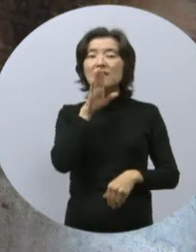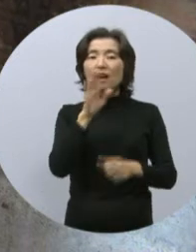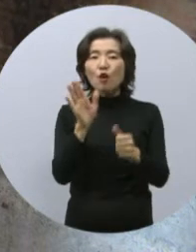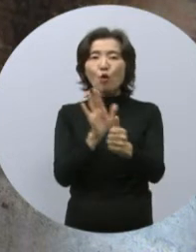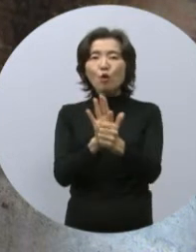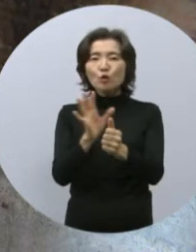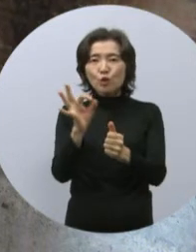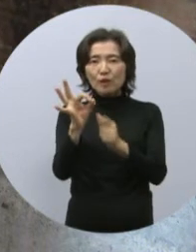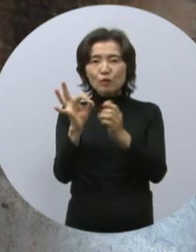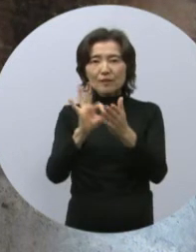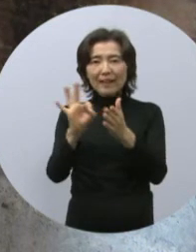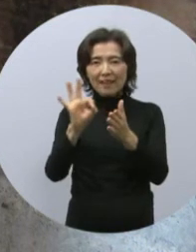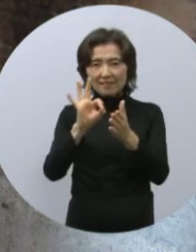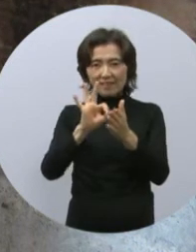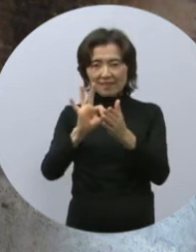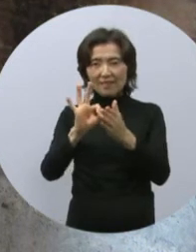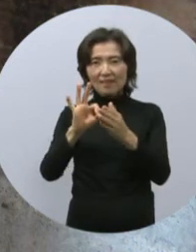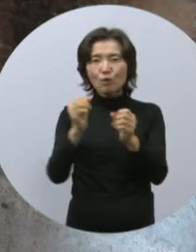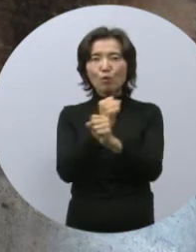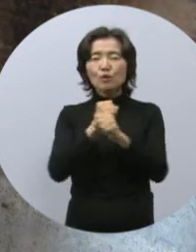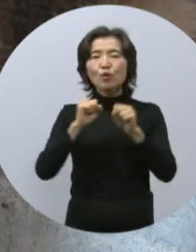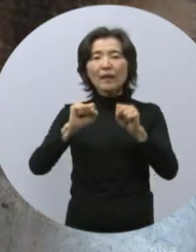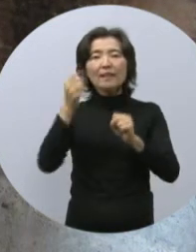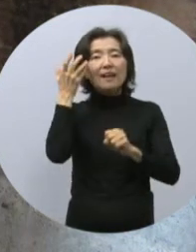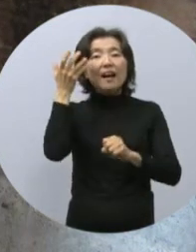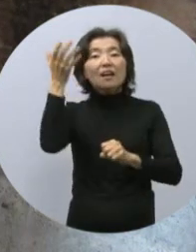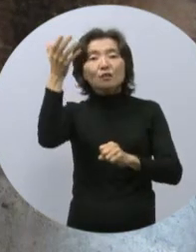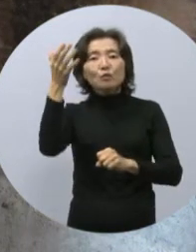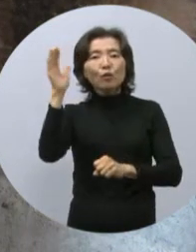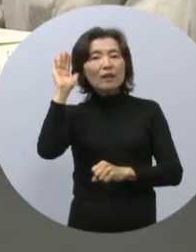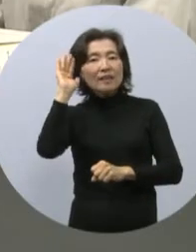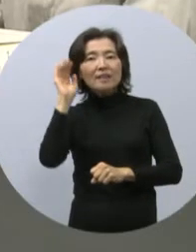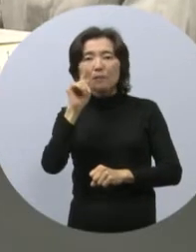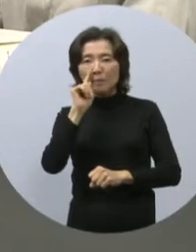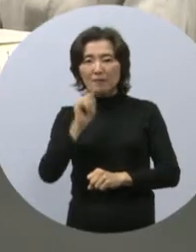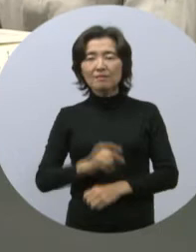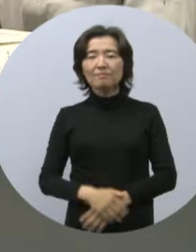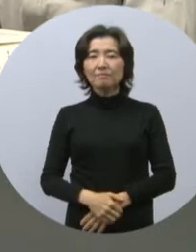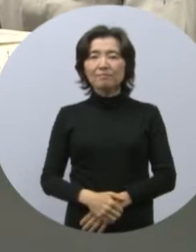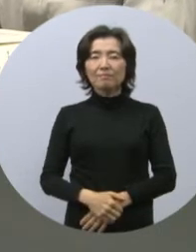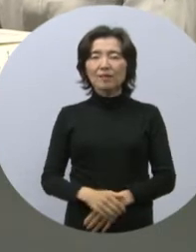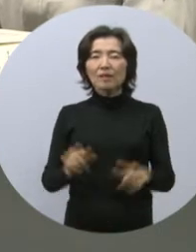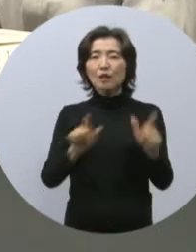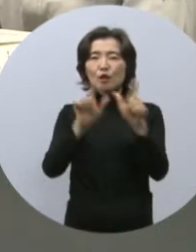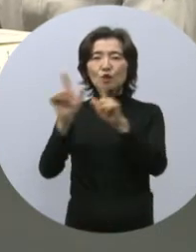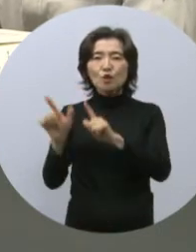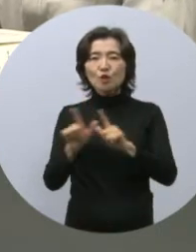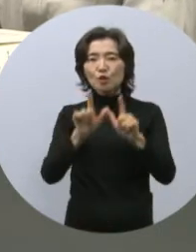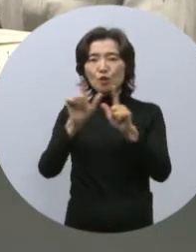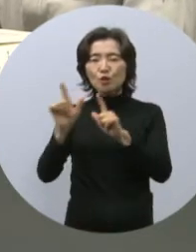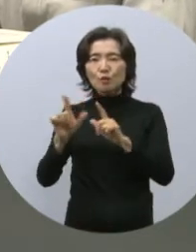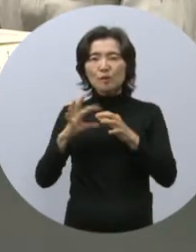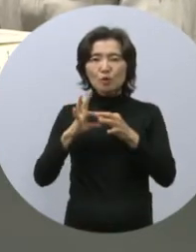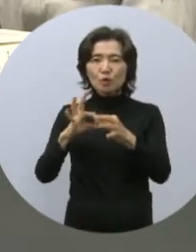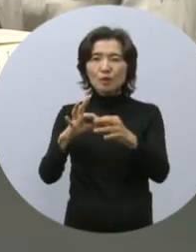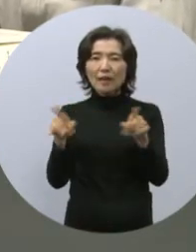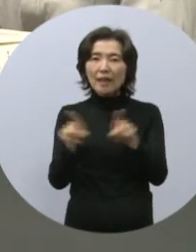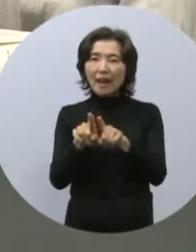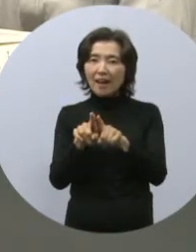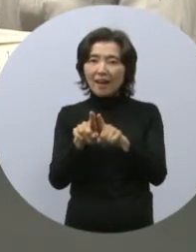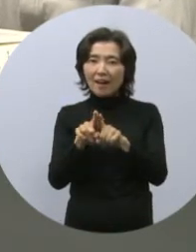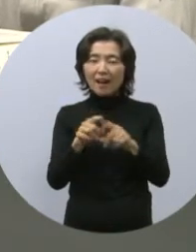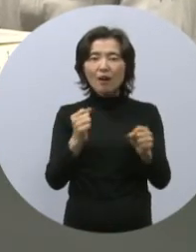強工事を行った感想を伺ってみましょう。 住み続けながら工事を行ったと思います